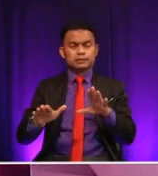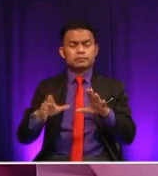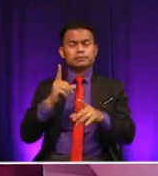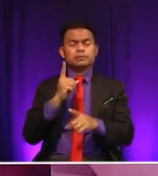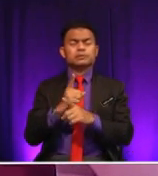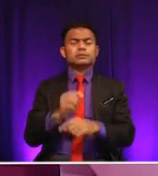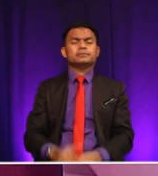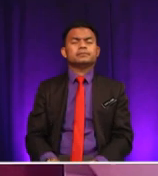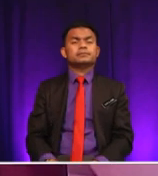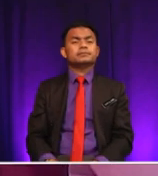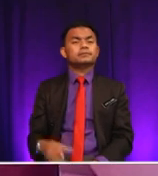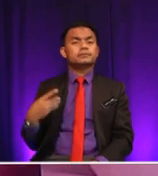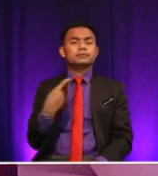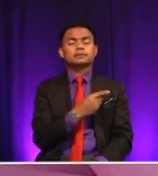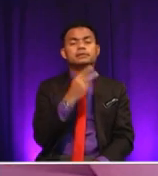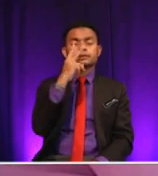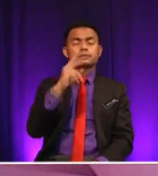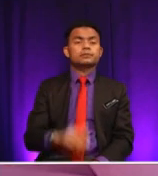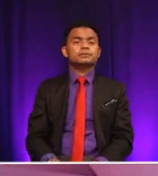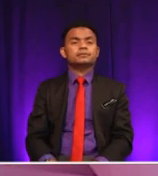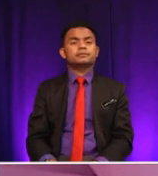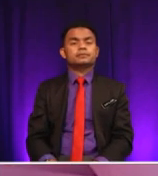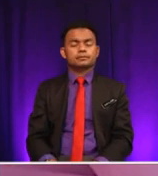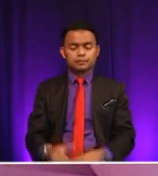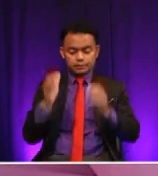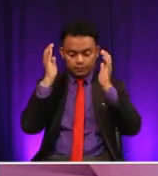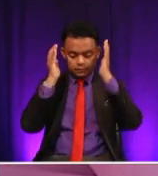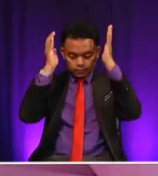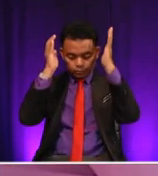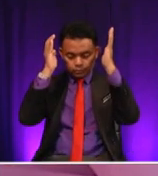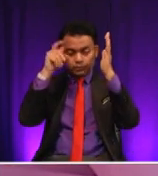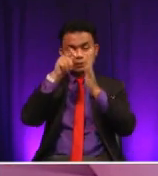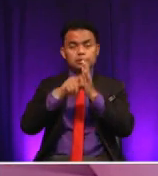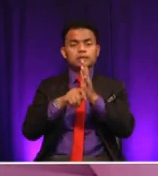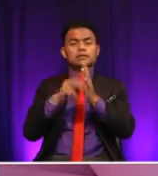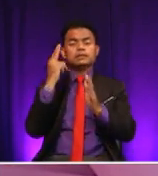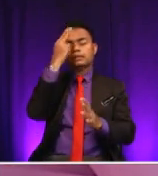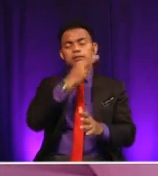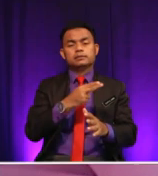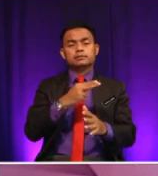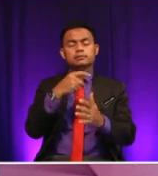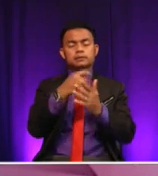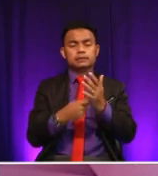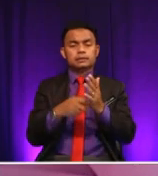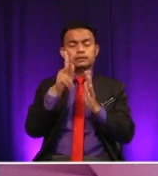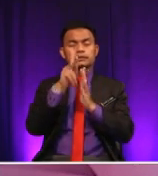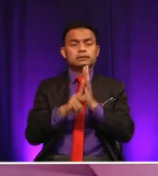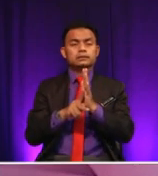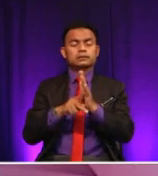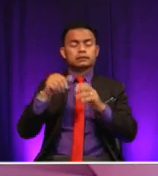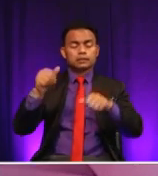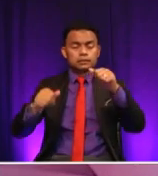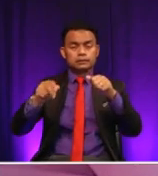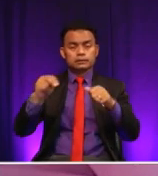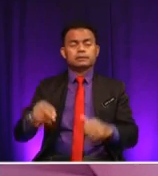kita melihat di sini Sanjungan terhadap nilai keadilan jadi murid-murid kenal cari